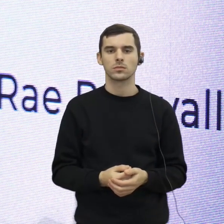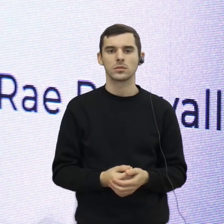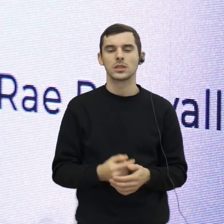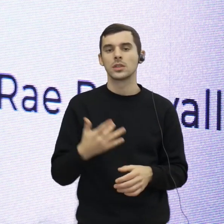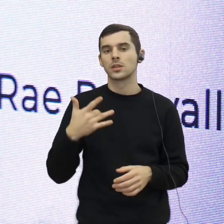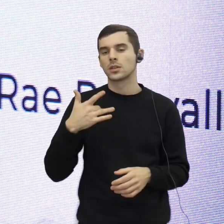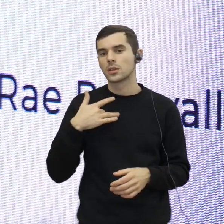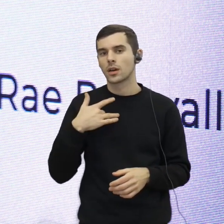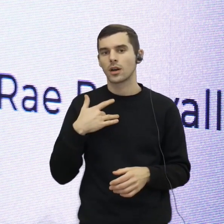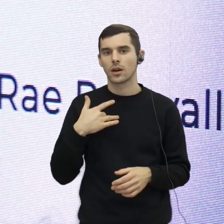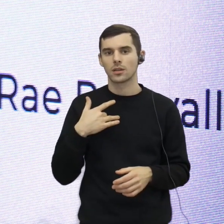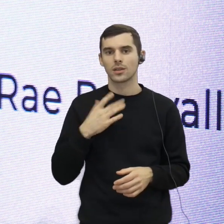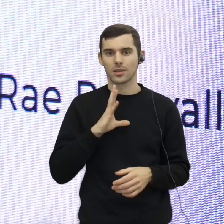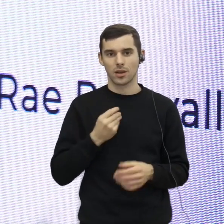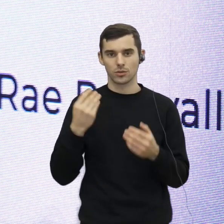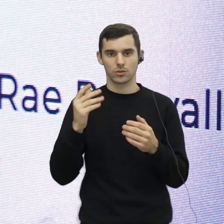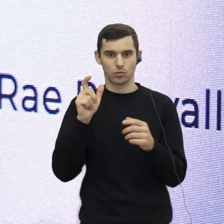kažkokį baubą.